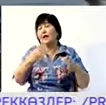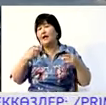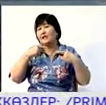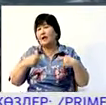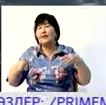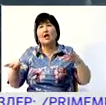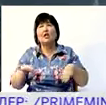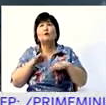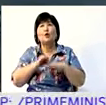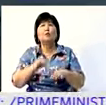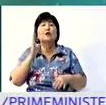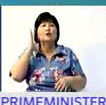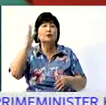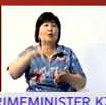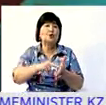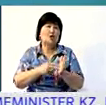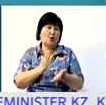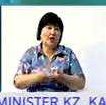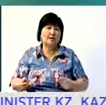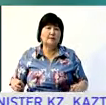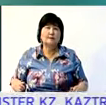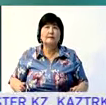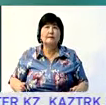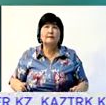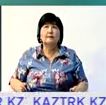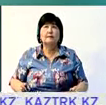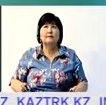неше шара ұйымдастыру көзделіп отыр.